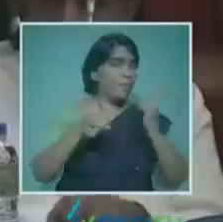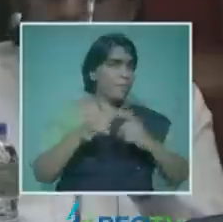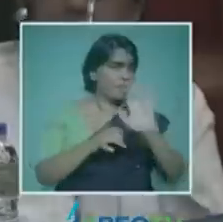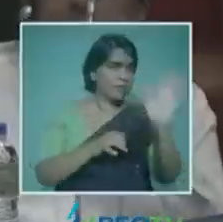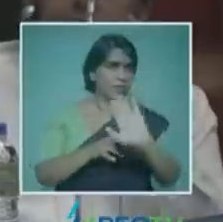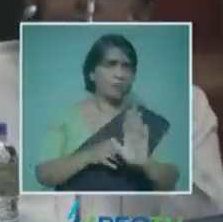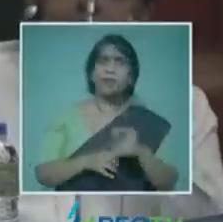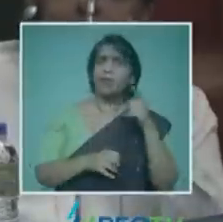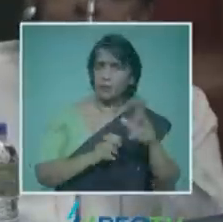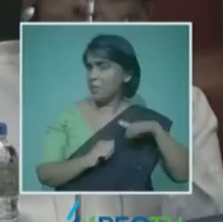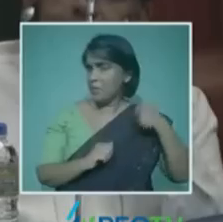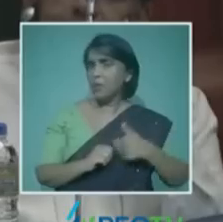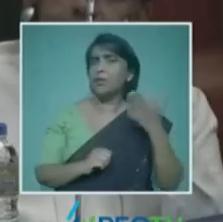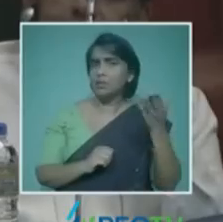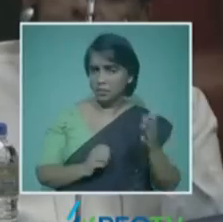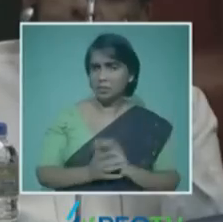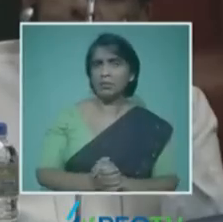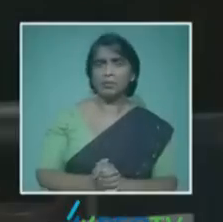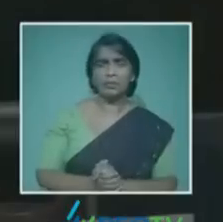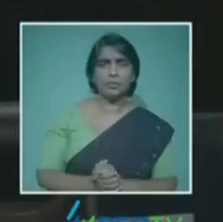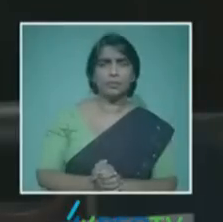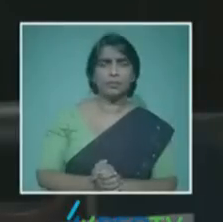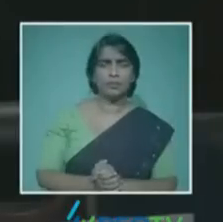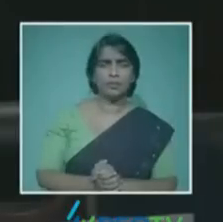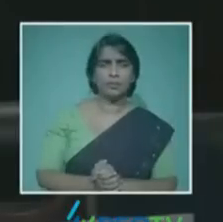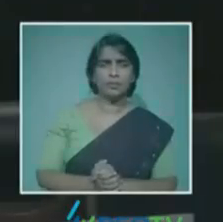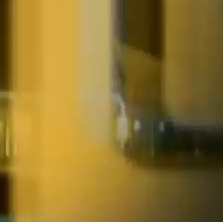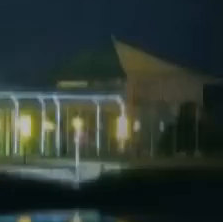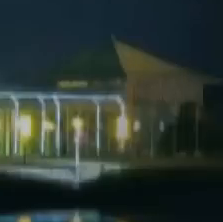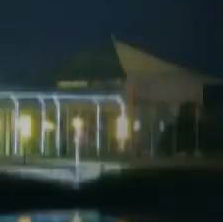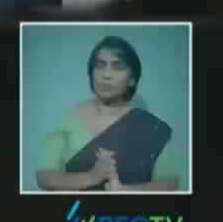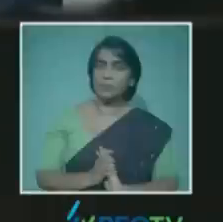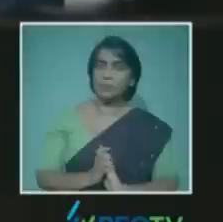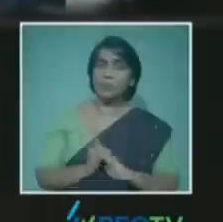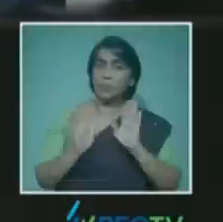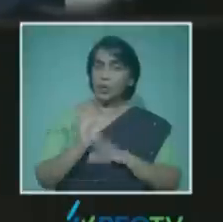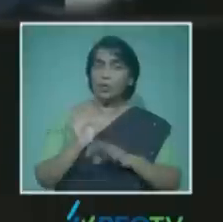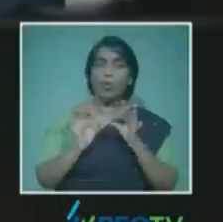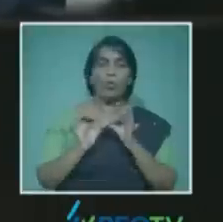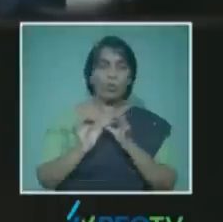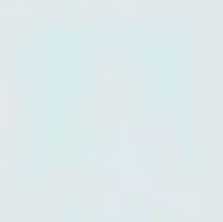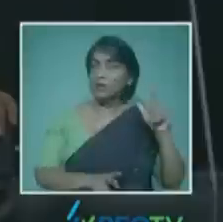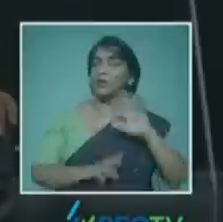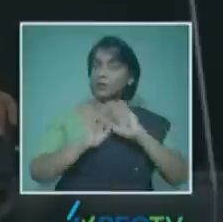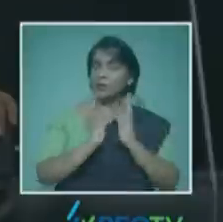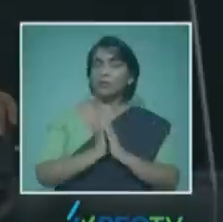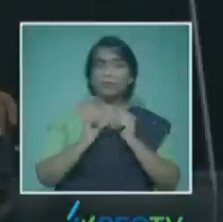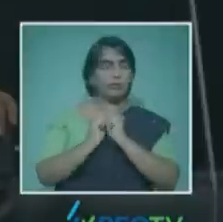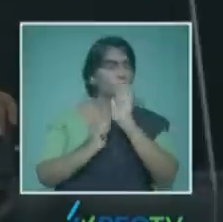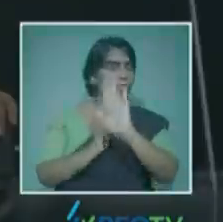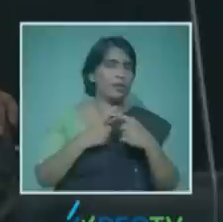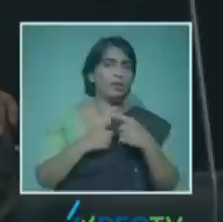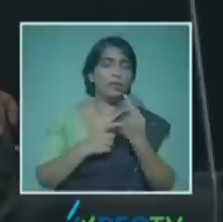තමයි දැඩිද හාටද ප්‍රොබ්ලම් ඔහ් ප්‍රශ්නයක් කියන්නේ කොහොමද 10 in the question no කපහැරින් බුද්ධික පතිරණ මන්ති එක් එක්